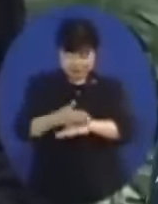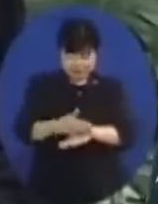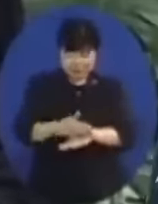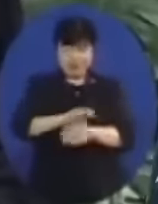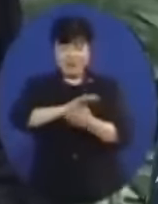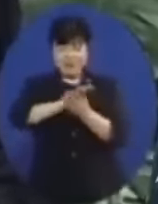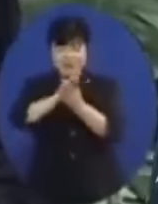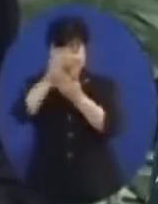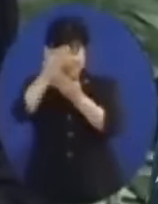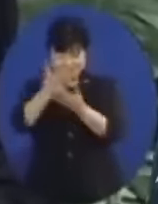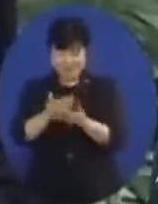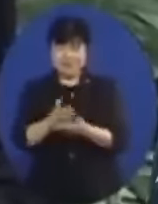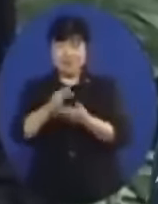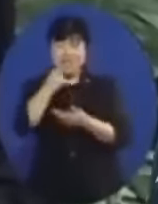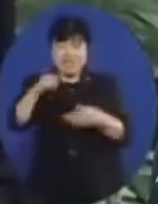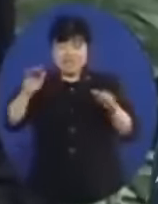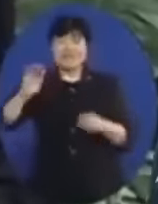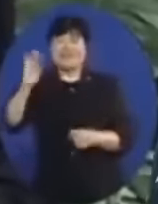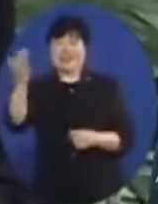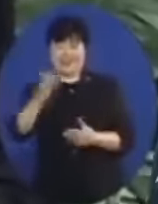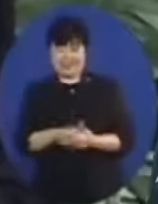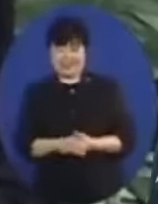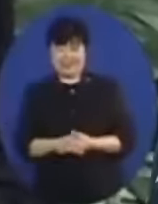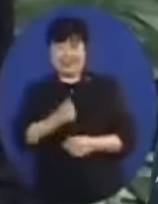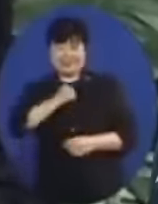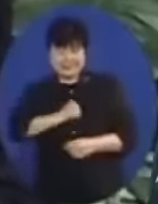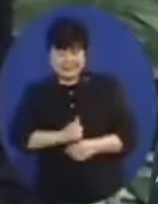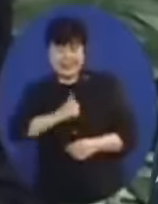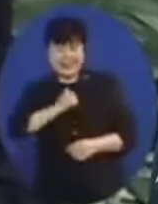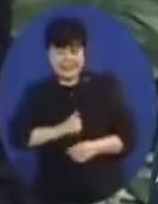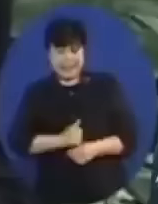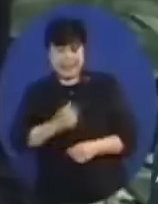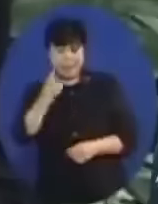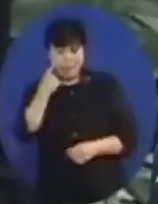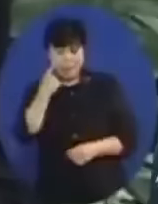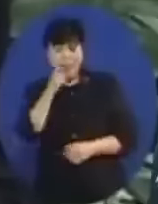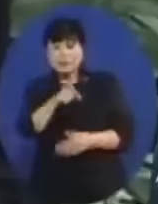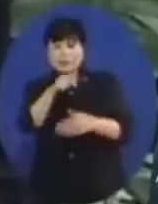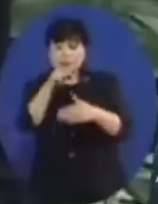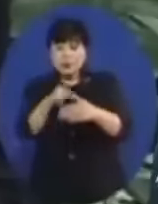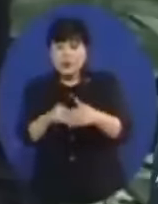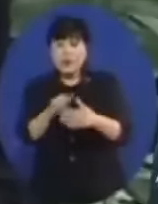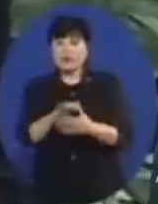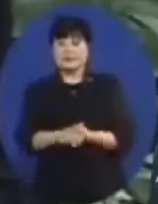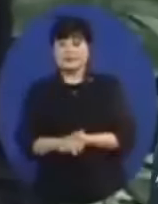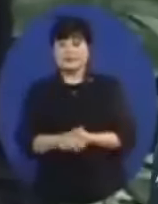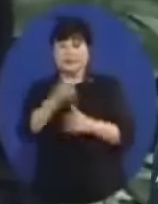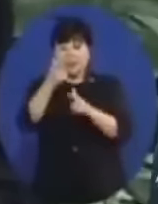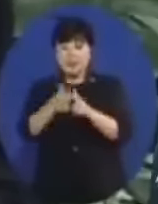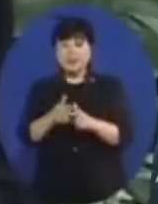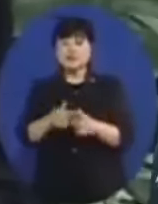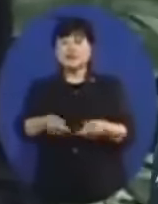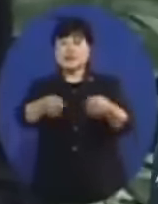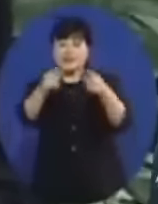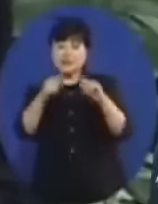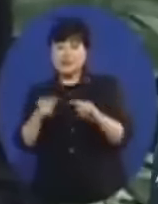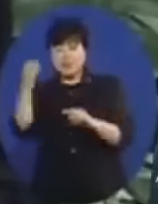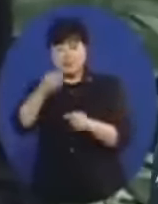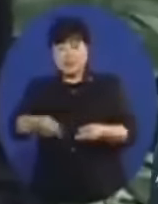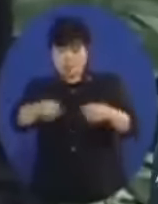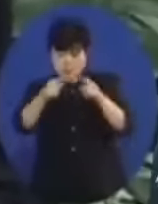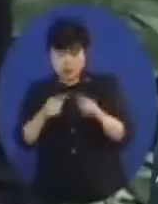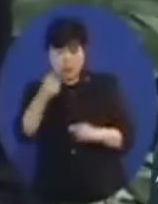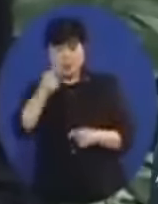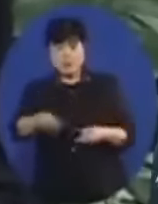그러니까 여러분께서 인내를 하면 이 속에 예수님이 들어오고 성령님이